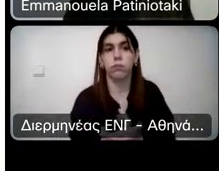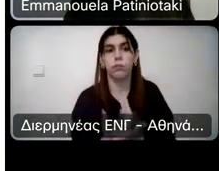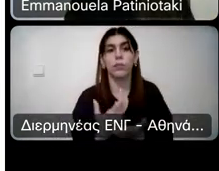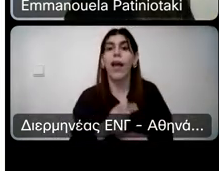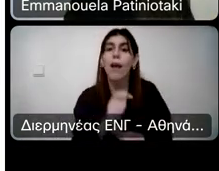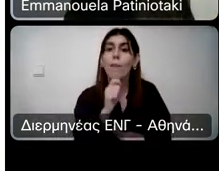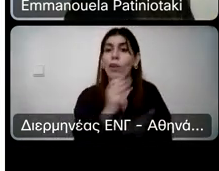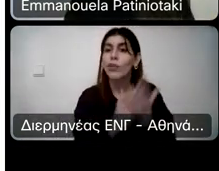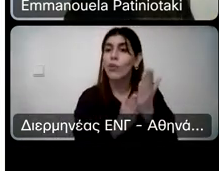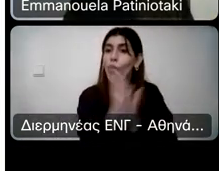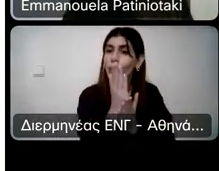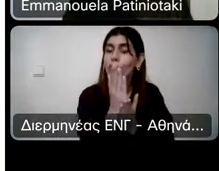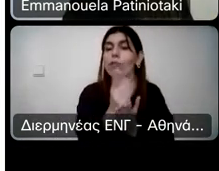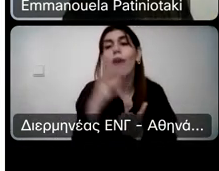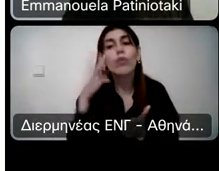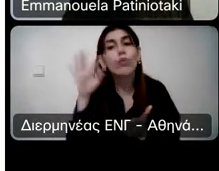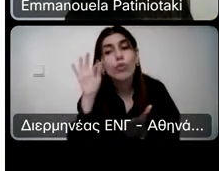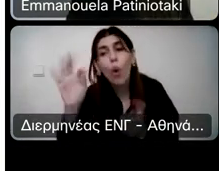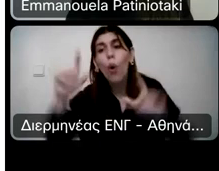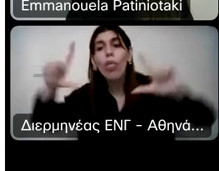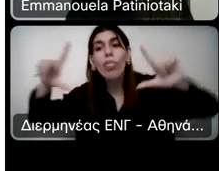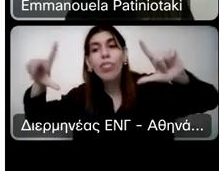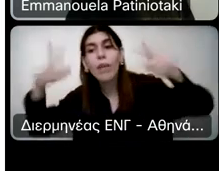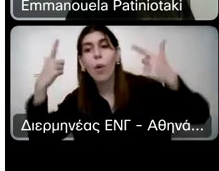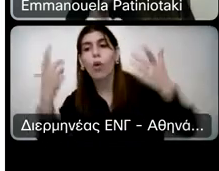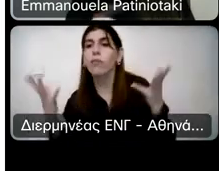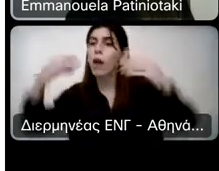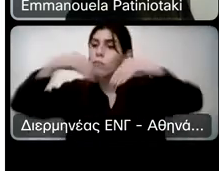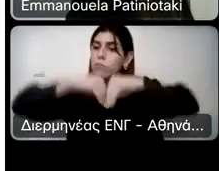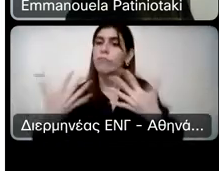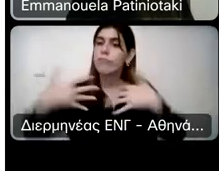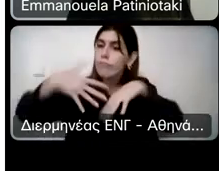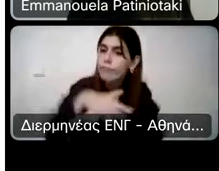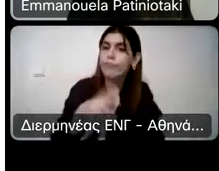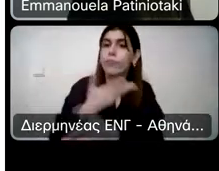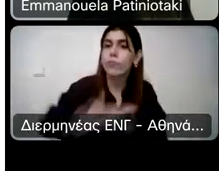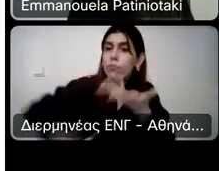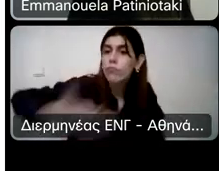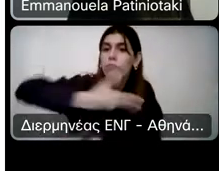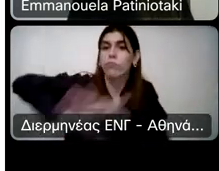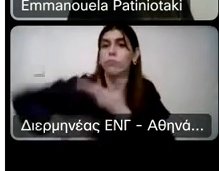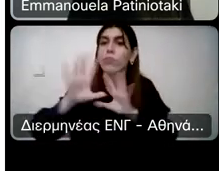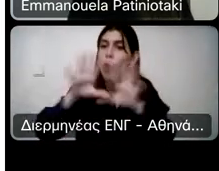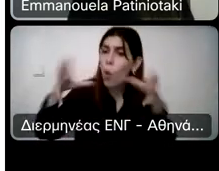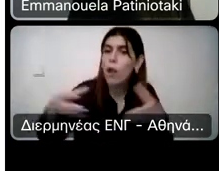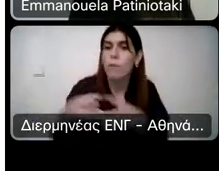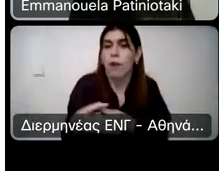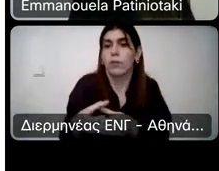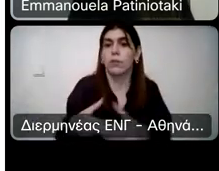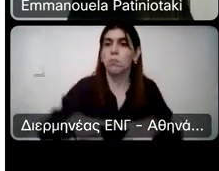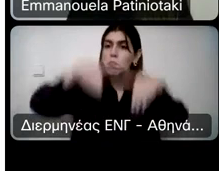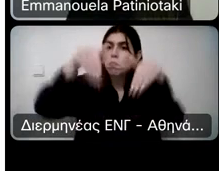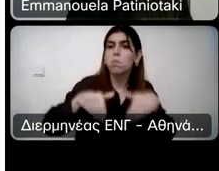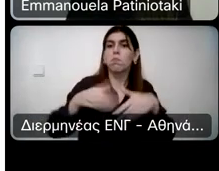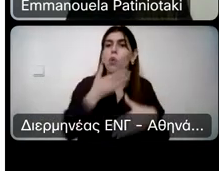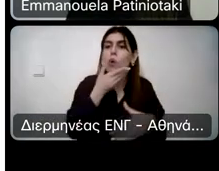ρόλο να μετουσιώνεται σε δημοκρατική συνύπαρξη και σεβασμό. Σε ανοιχτή συζήτηση με τους ανθρώπους που αφορά η ορολογία και